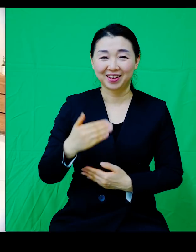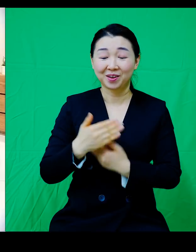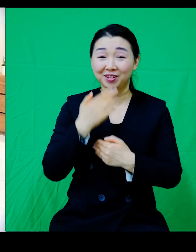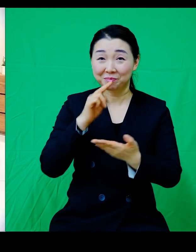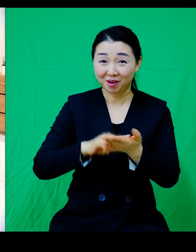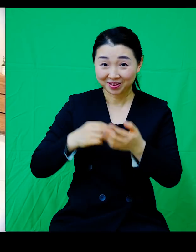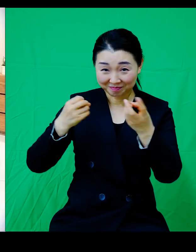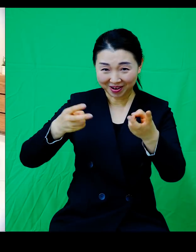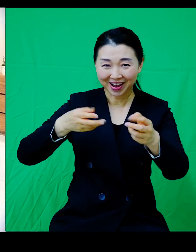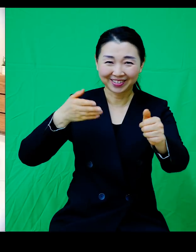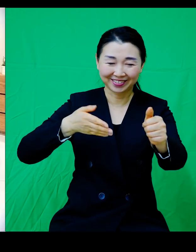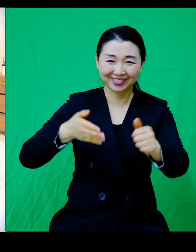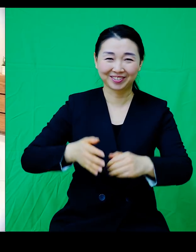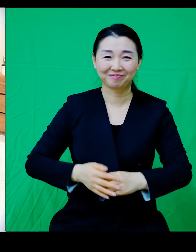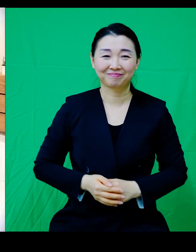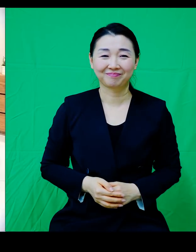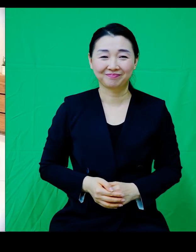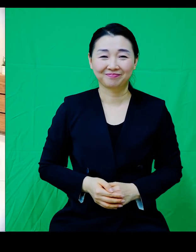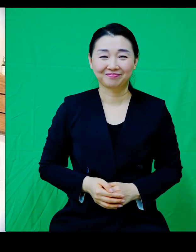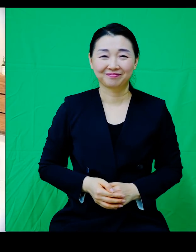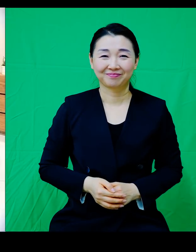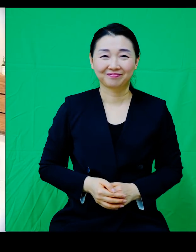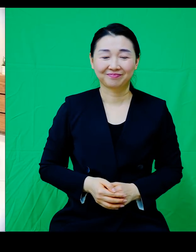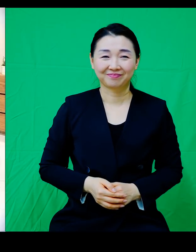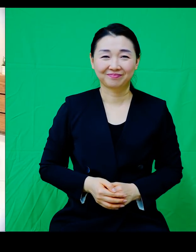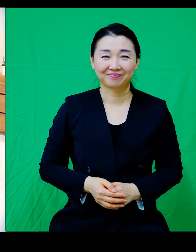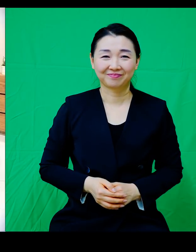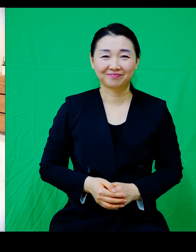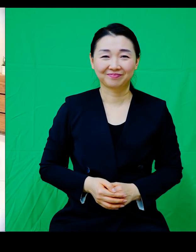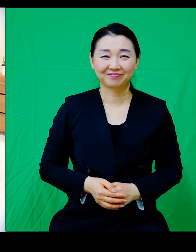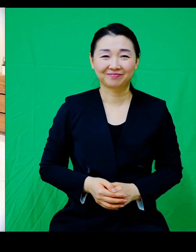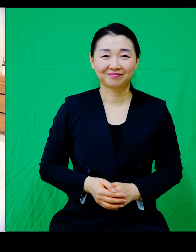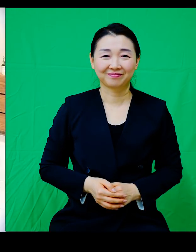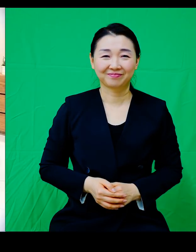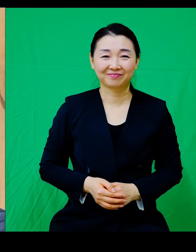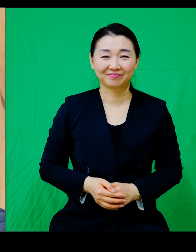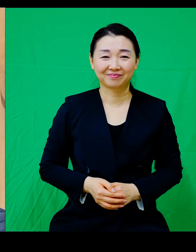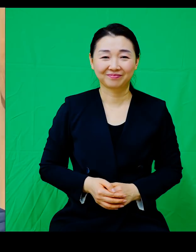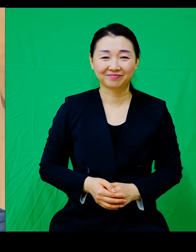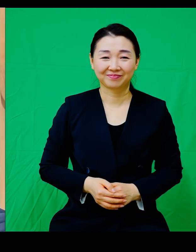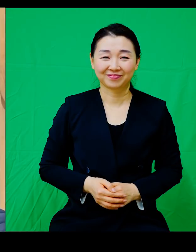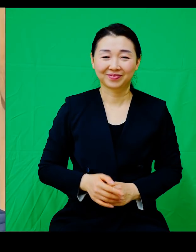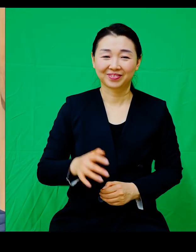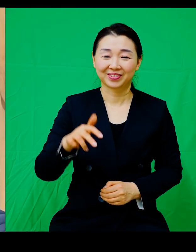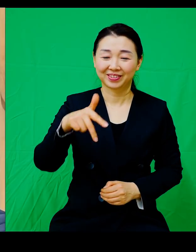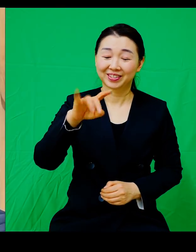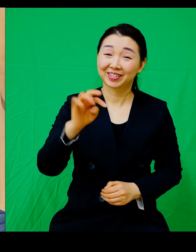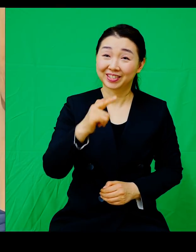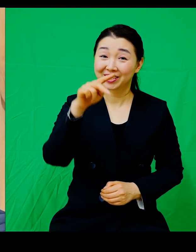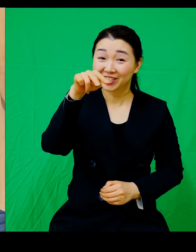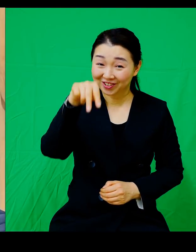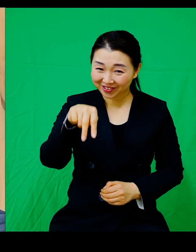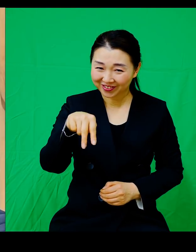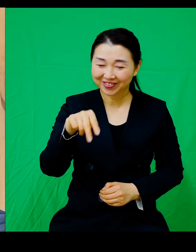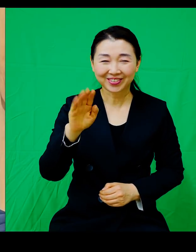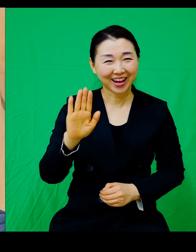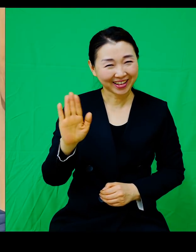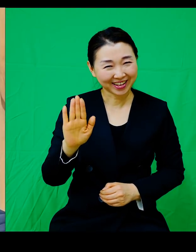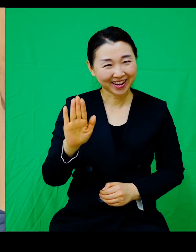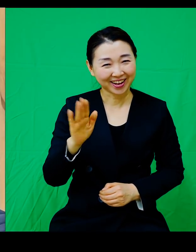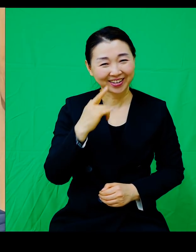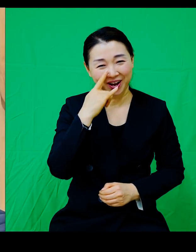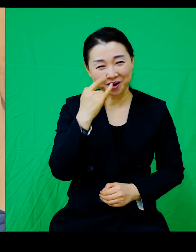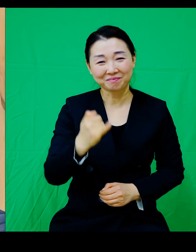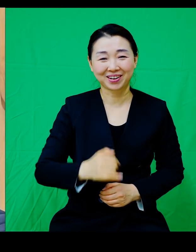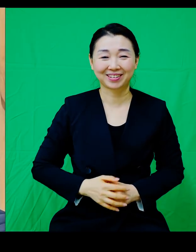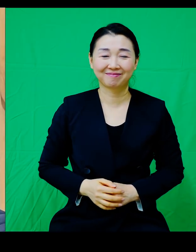오겠죠. 영상 편지 한번. 예, 진유에게 네. 하고 싶은 말. 진유한테. 예, 진유에게만. 네. 진유야 안녕.